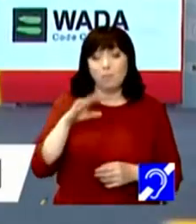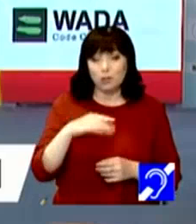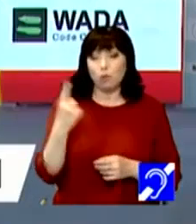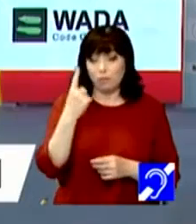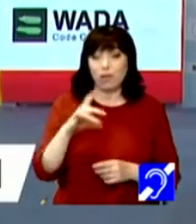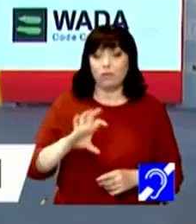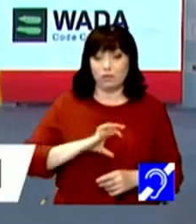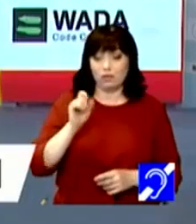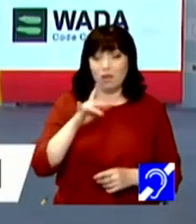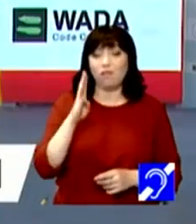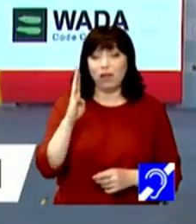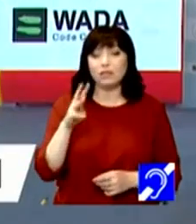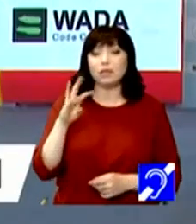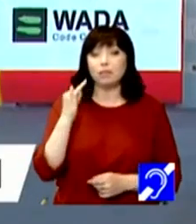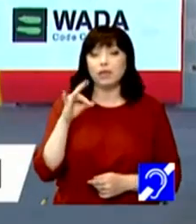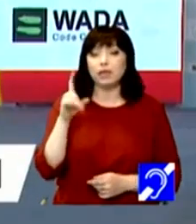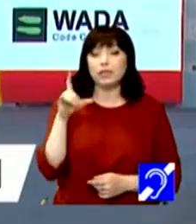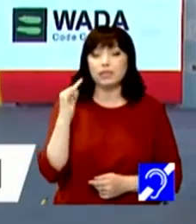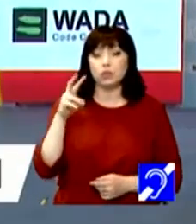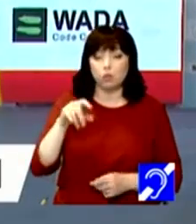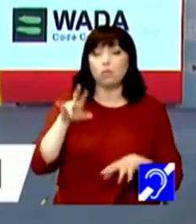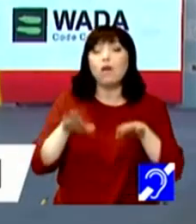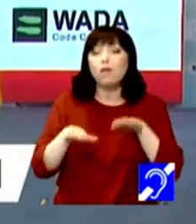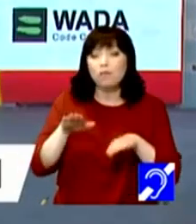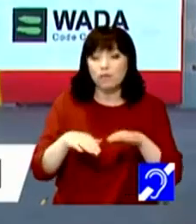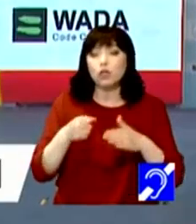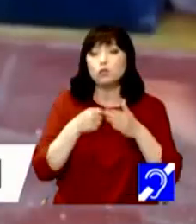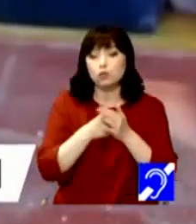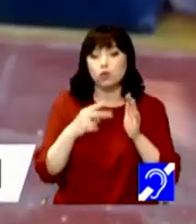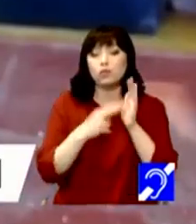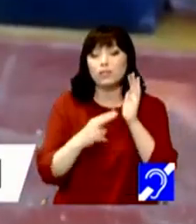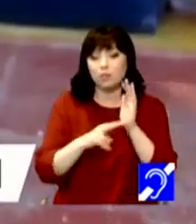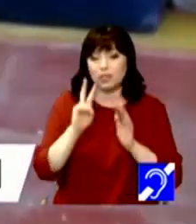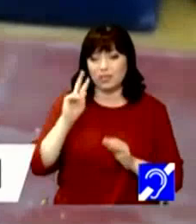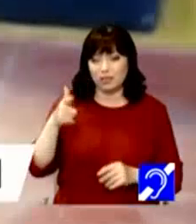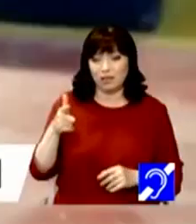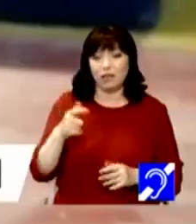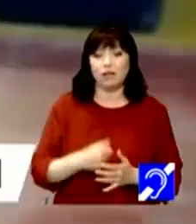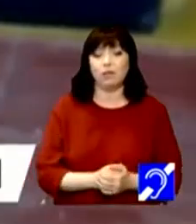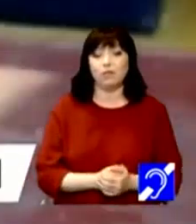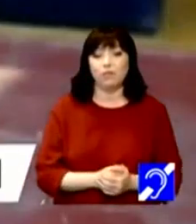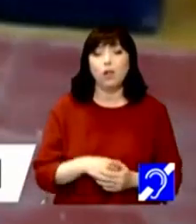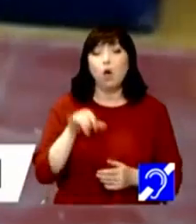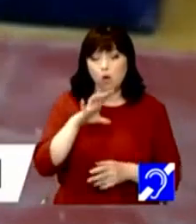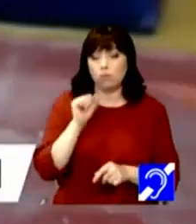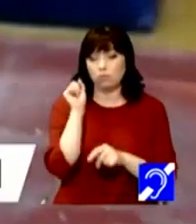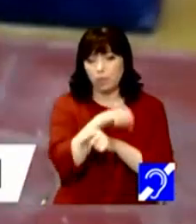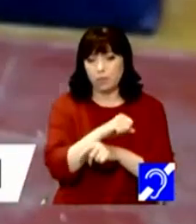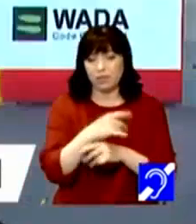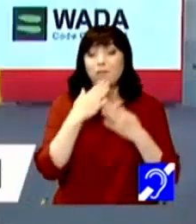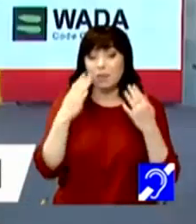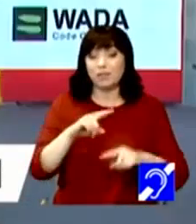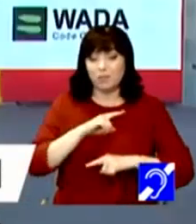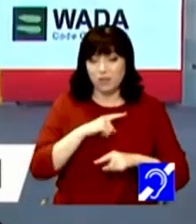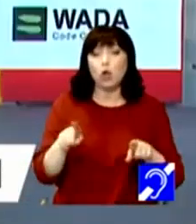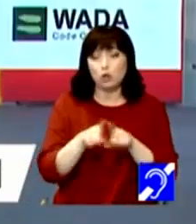și basarabeanul Valentin Mirzincu în categoria de greutate de până la 75 de kilograme. El l-a învins în ultimul act